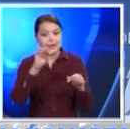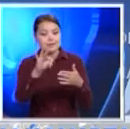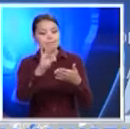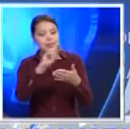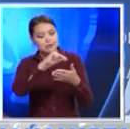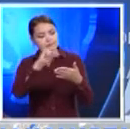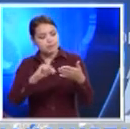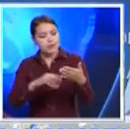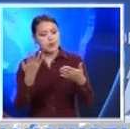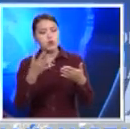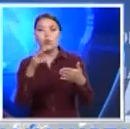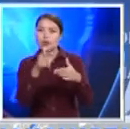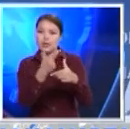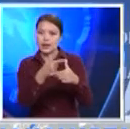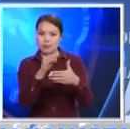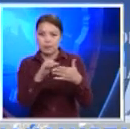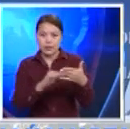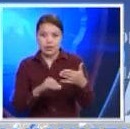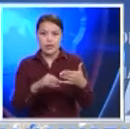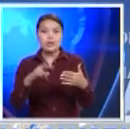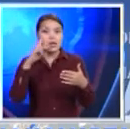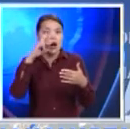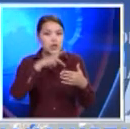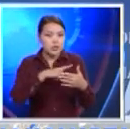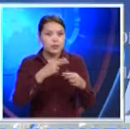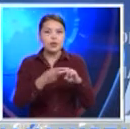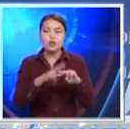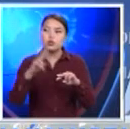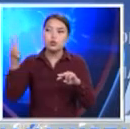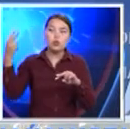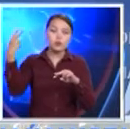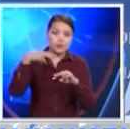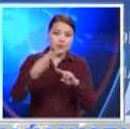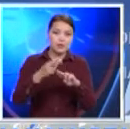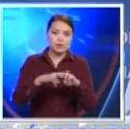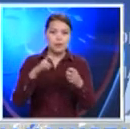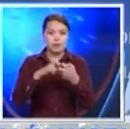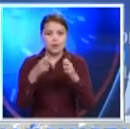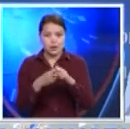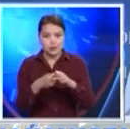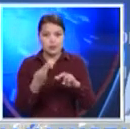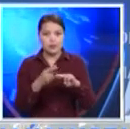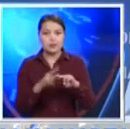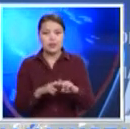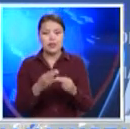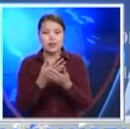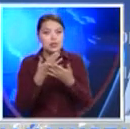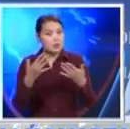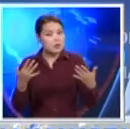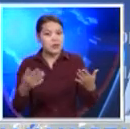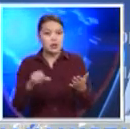тұрғысынан тексерулерден өткізілді. Сайлау туралы заңның 39-шы бабына сәйкес полиция қызметкерлерінің сайлау алды өткізу процесінде